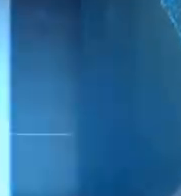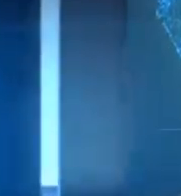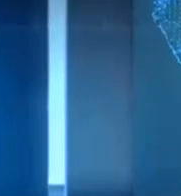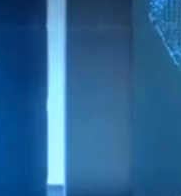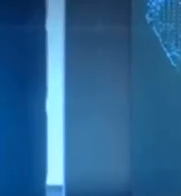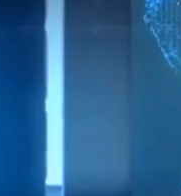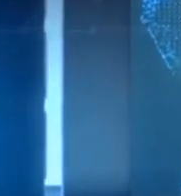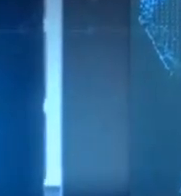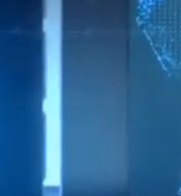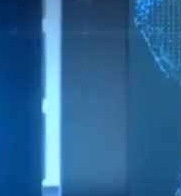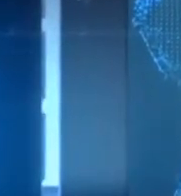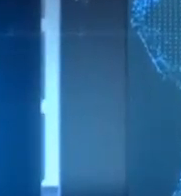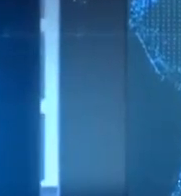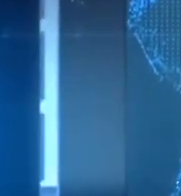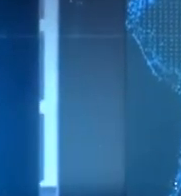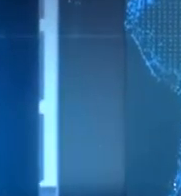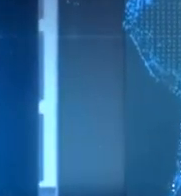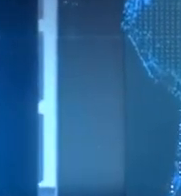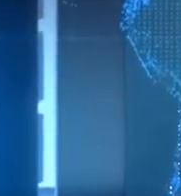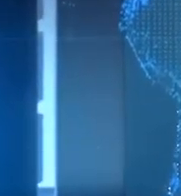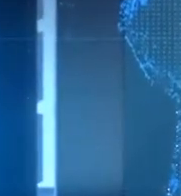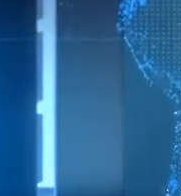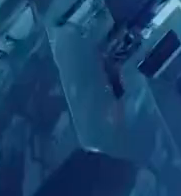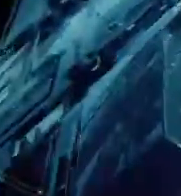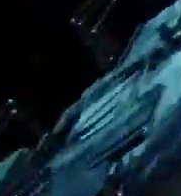Мадина Берікқызы, Қайрат Қазтұрғанов, Жетісу телеарнасы.